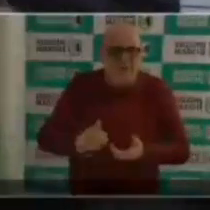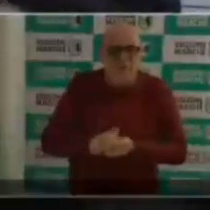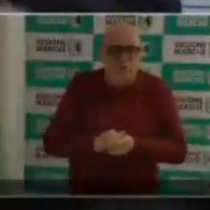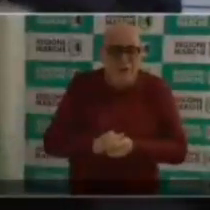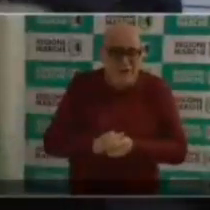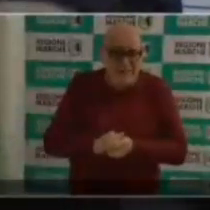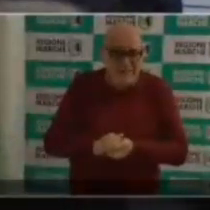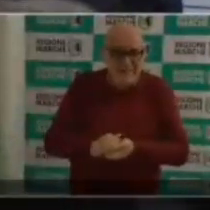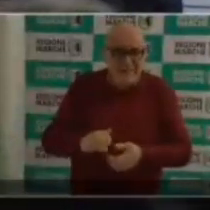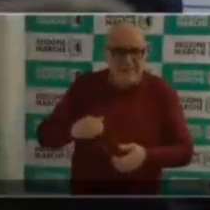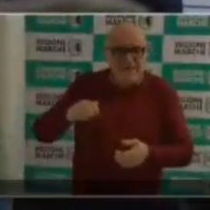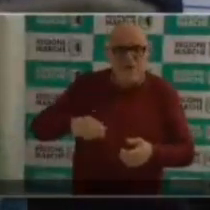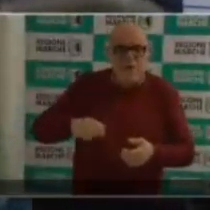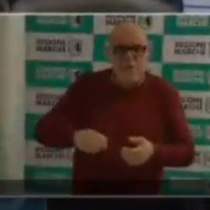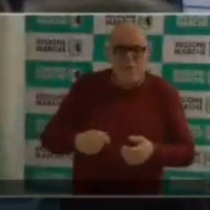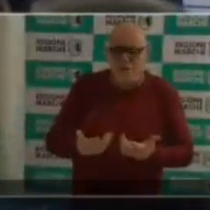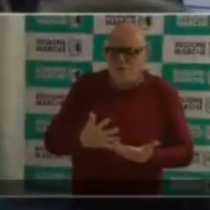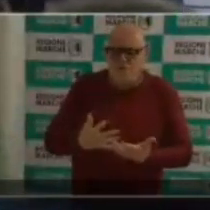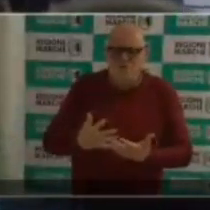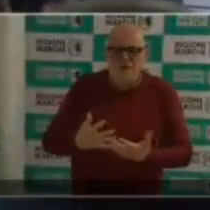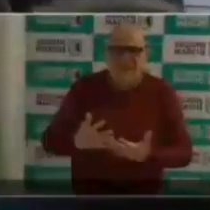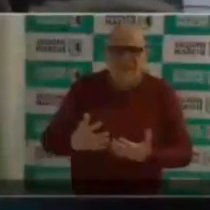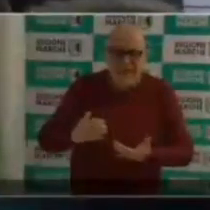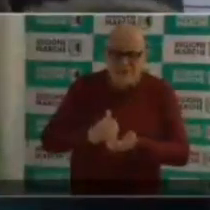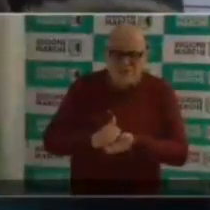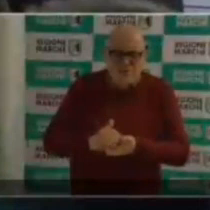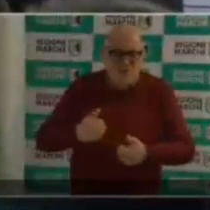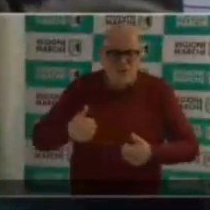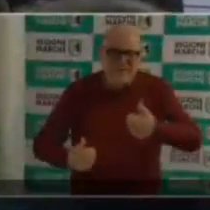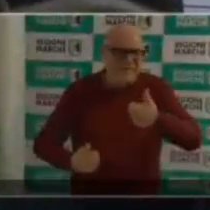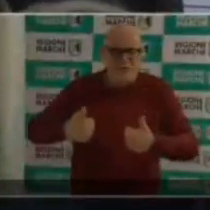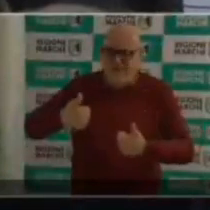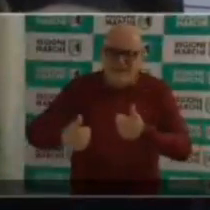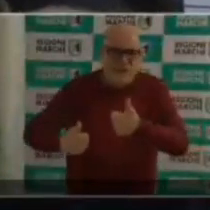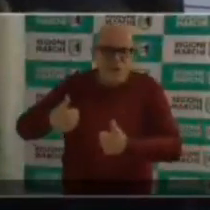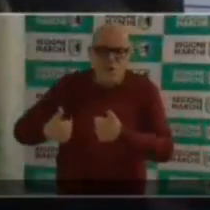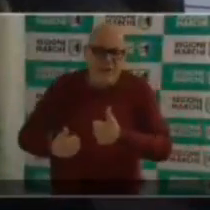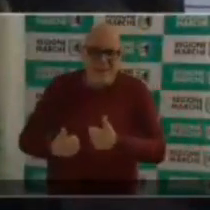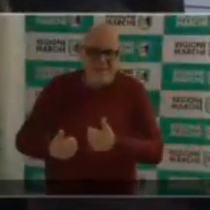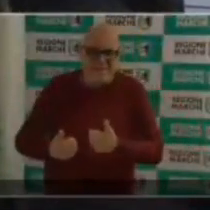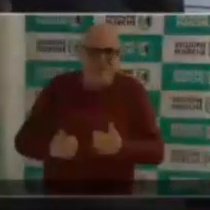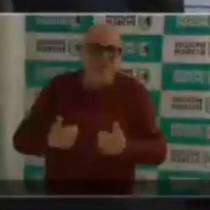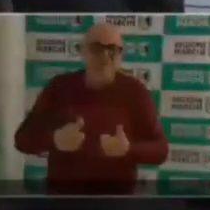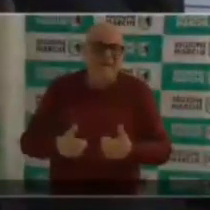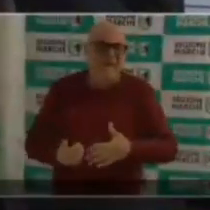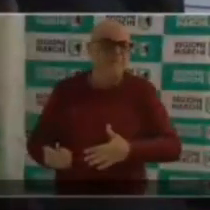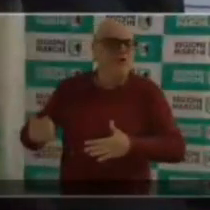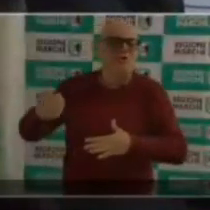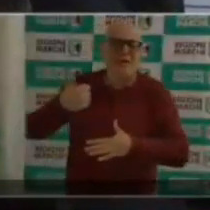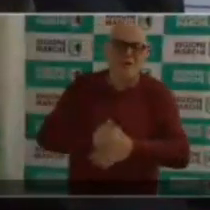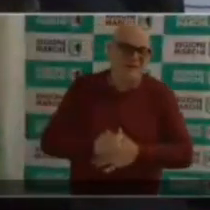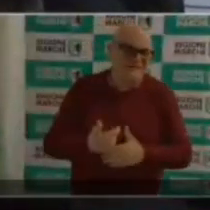deve esistere una concorrenza interna, una voglia di protagonismo esagerata che tante volte si può riscontrare,